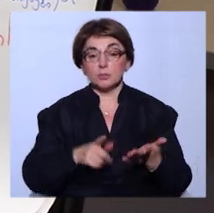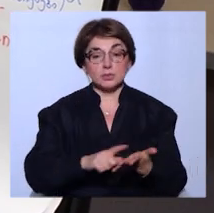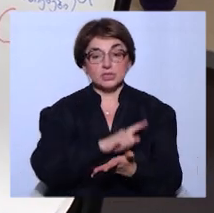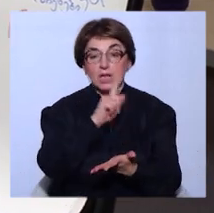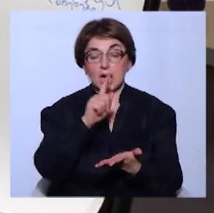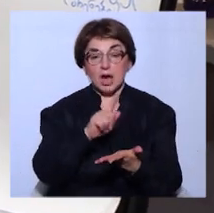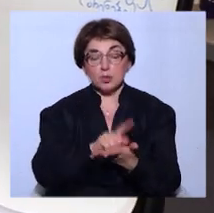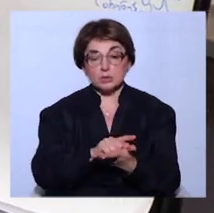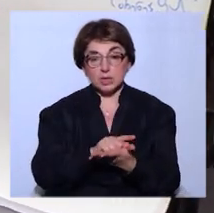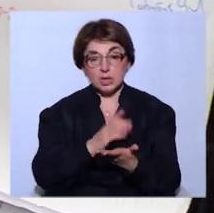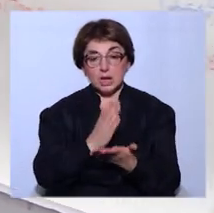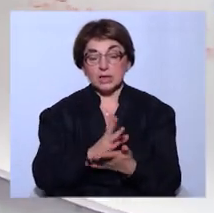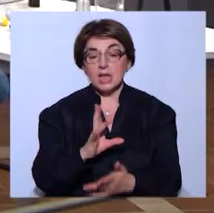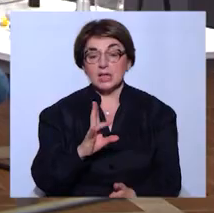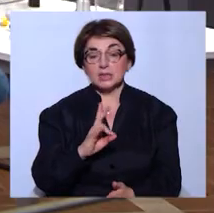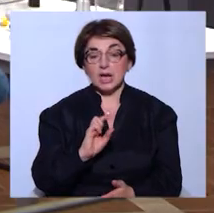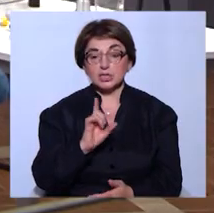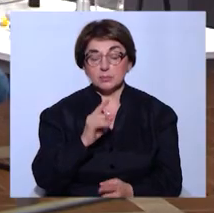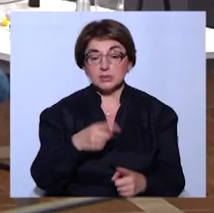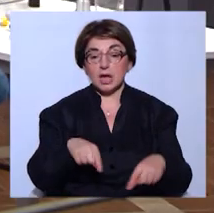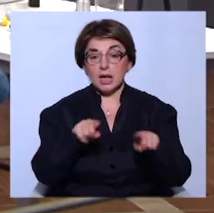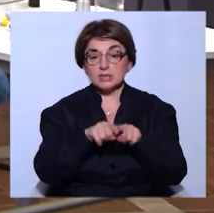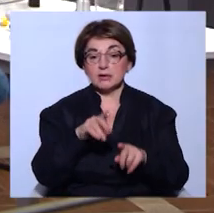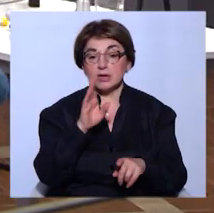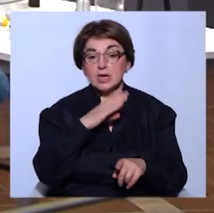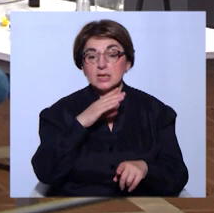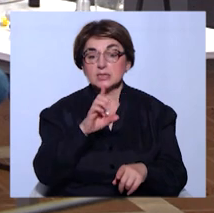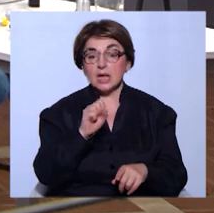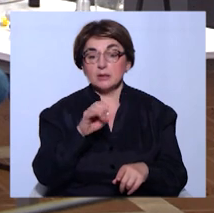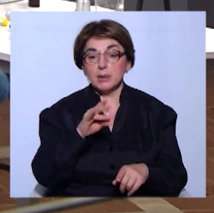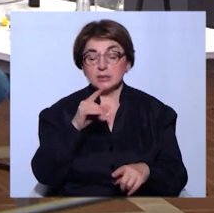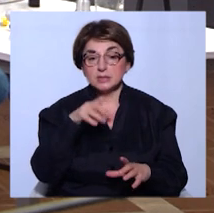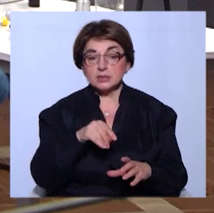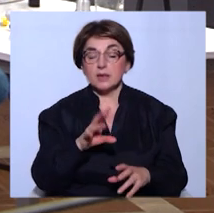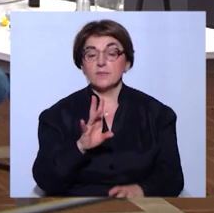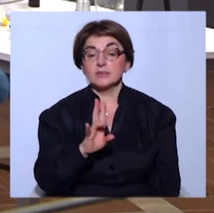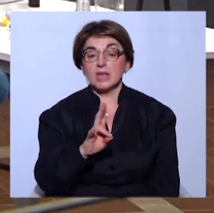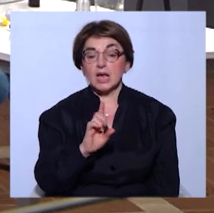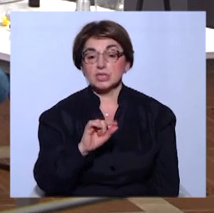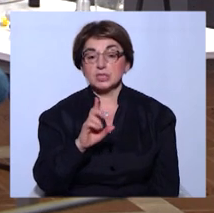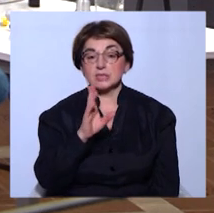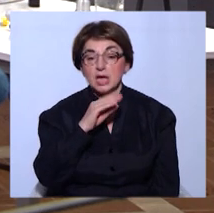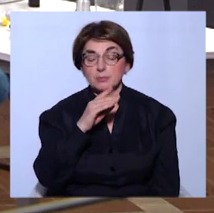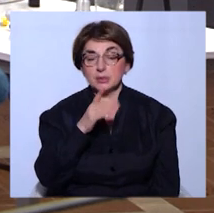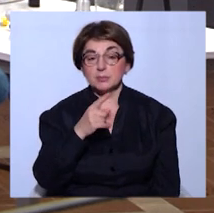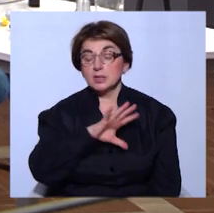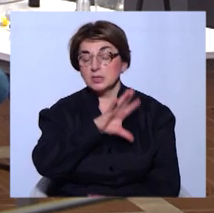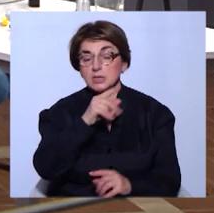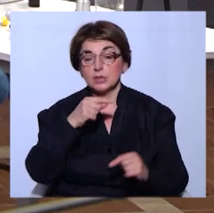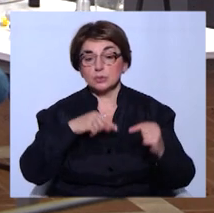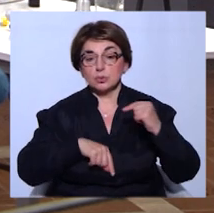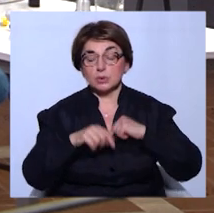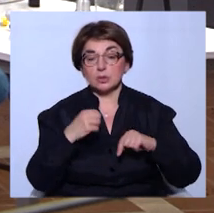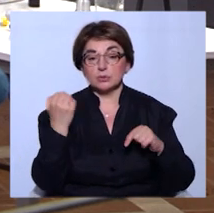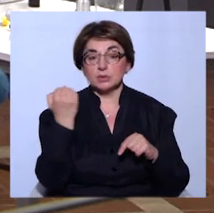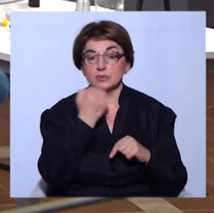და ნახშირწყალბადები და საერთოდ ორგანული ნივთიერებები ძალიან კარგად იწვის და სრული წვის